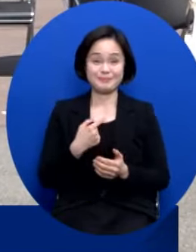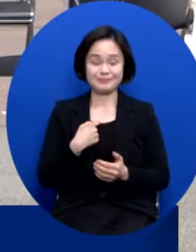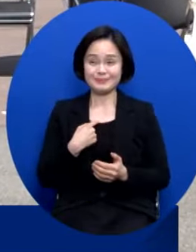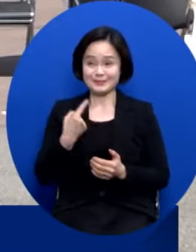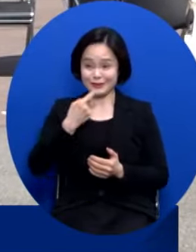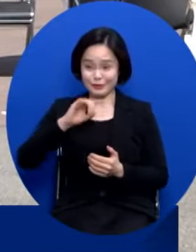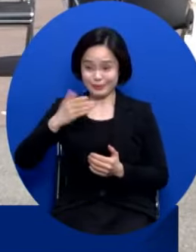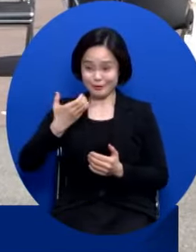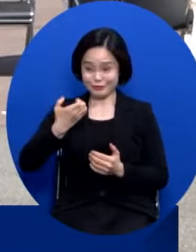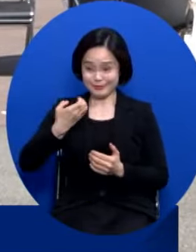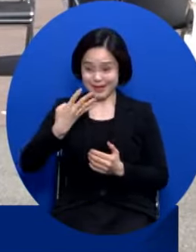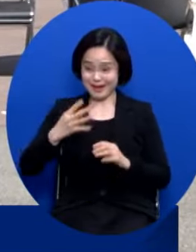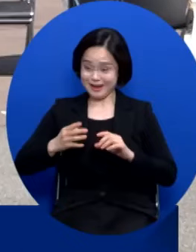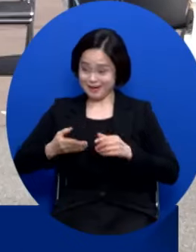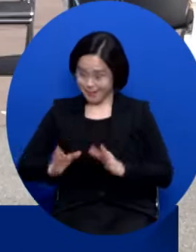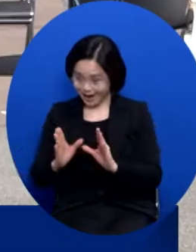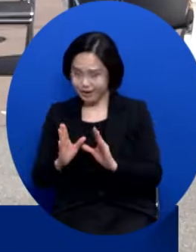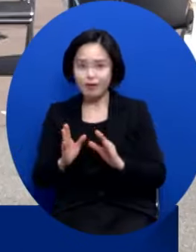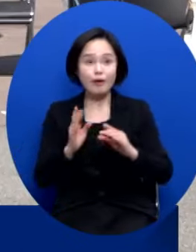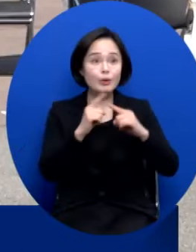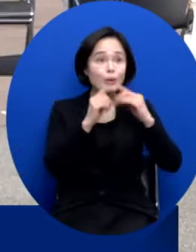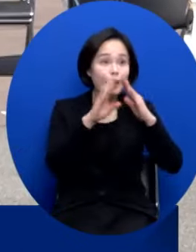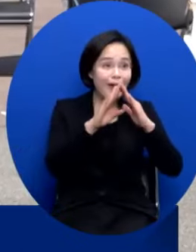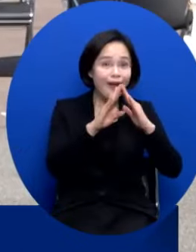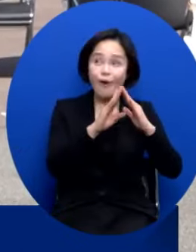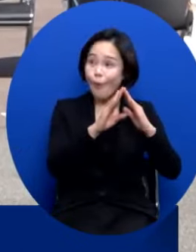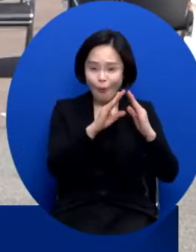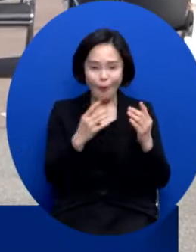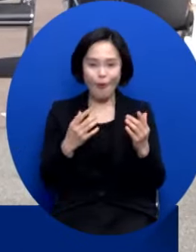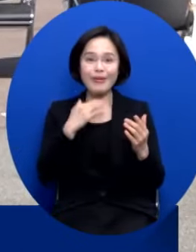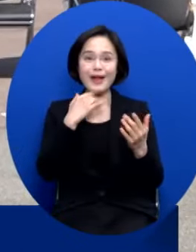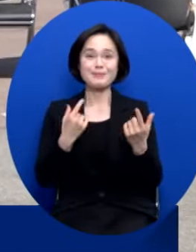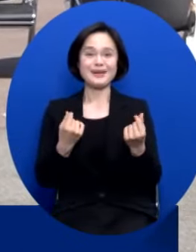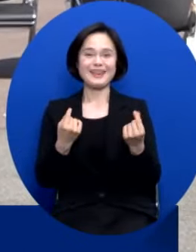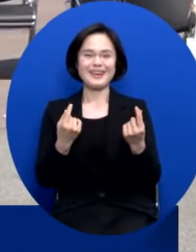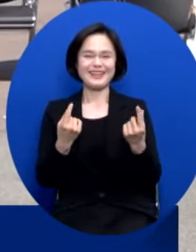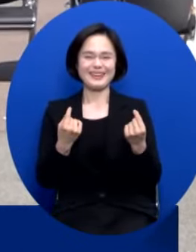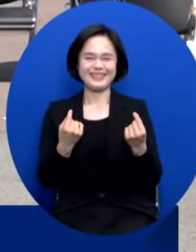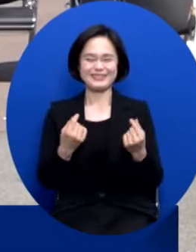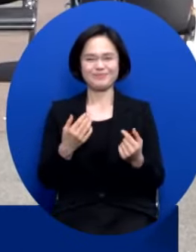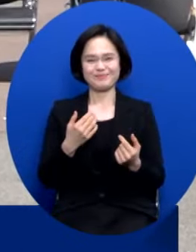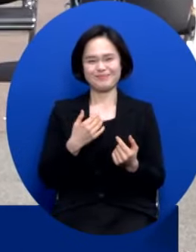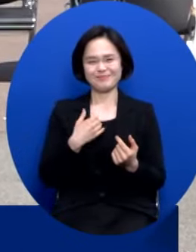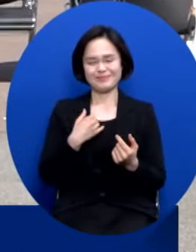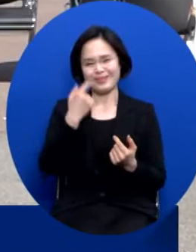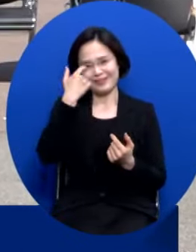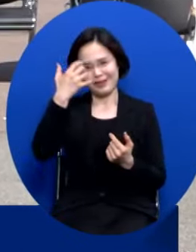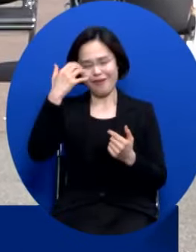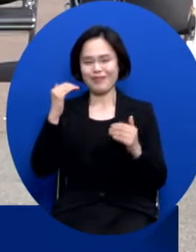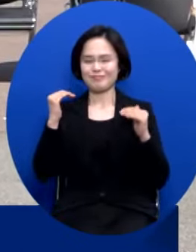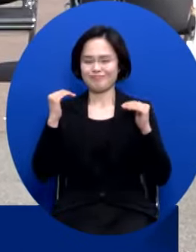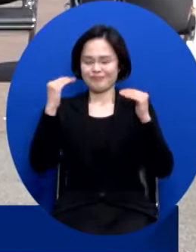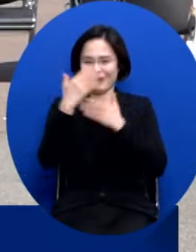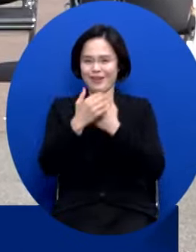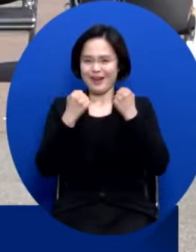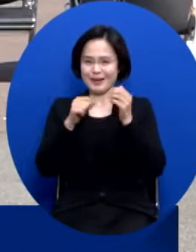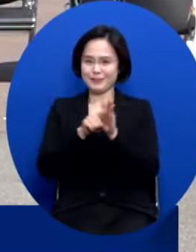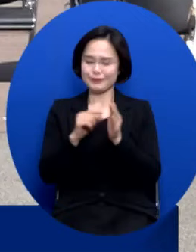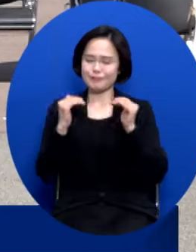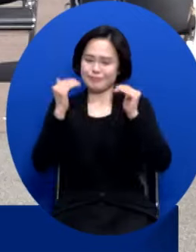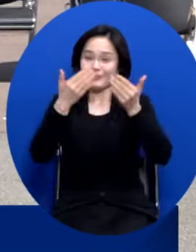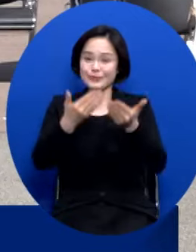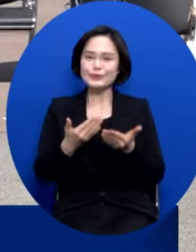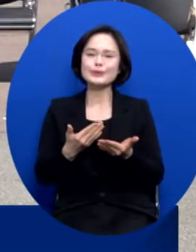생일이 같더라고요. 그동안 제가 영육간에 좀 이렇게 건강하게 잘 자랄 수 있도록 인도해 준 교회이기도